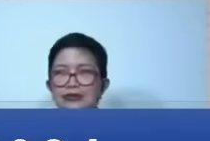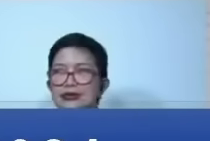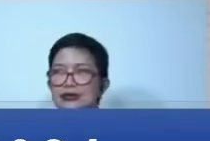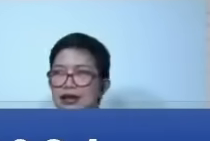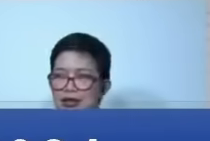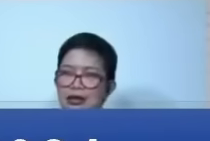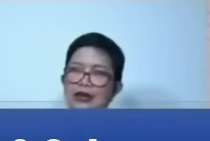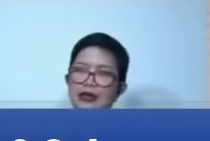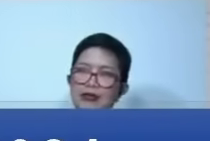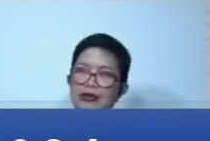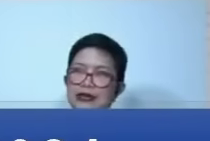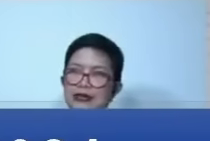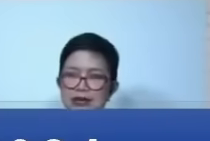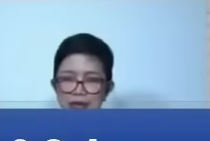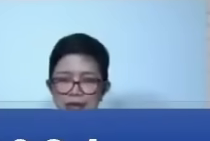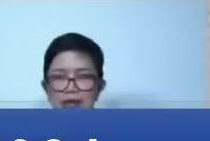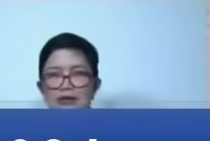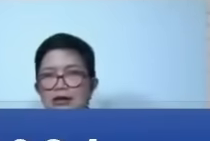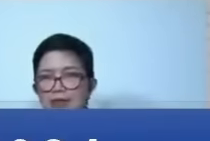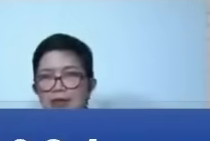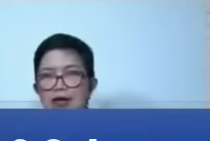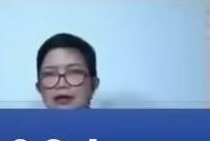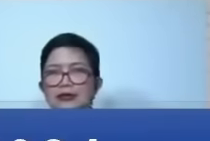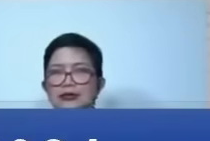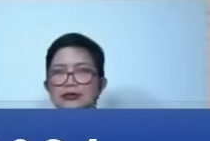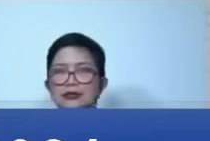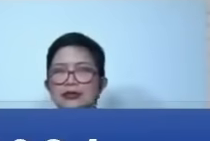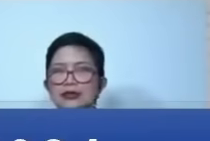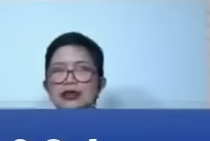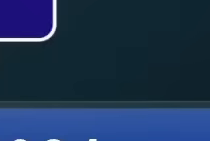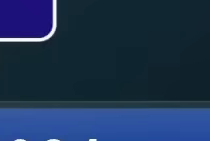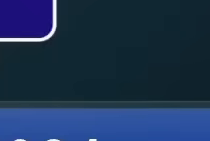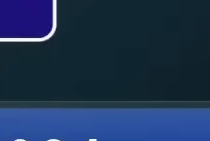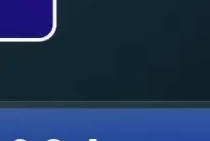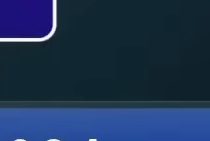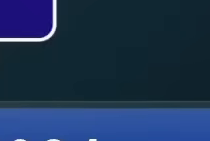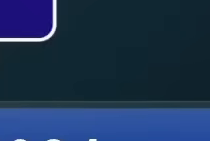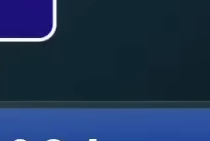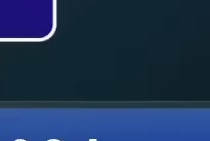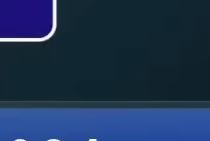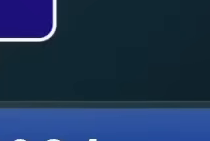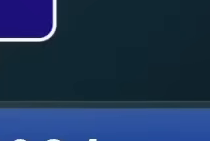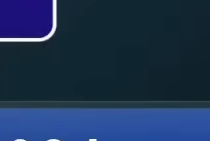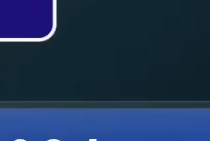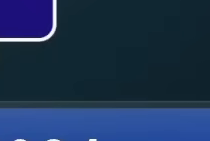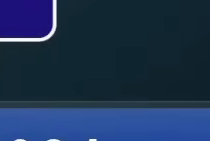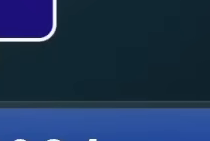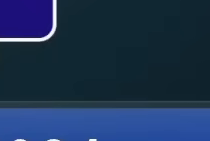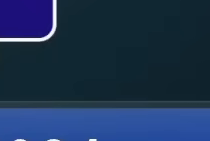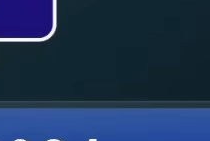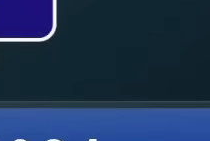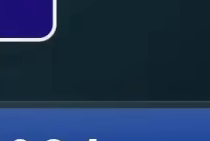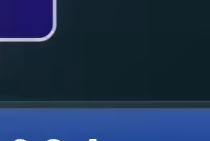signifikan hasil survei tentu menjadi sorotan bagi sebagian besar masyarakat Inya dari hasil survei terbaru leitbank